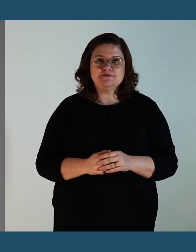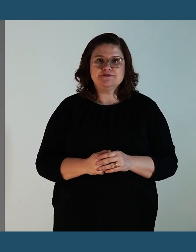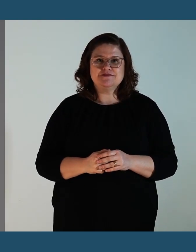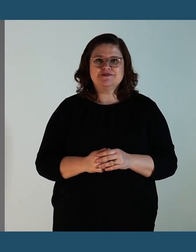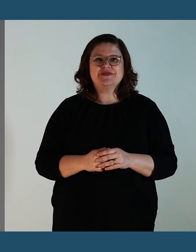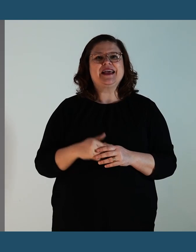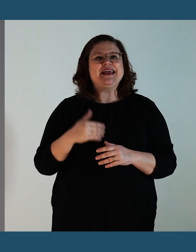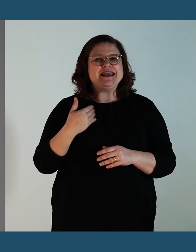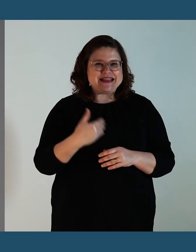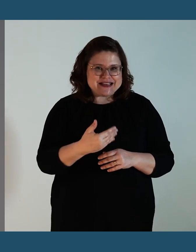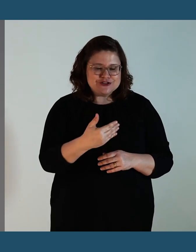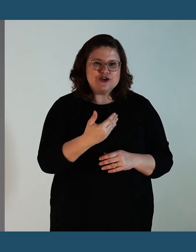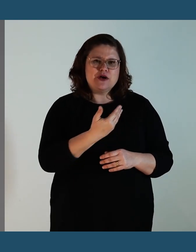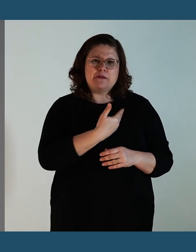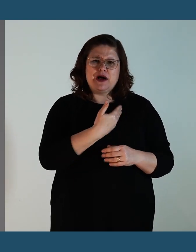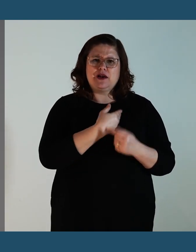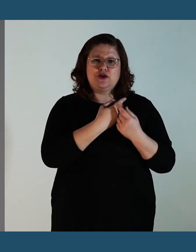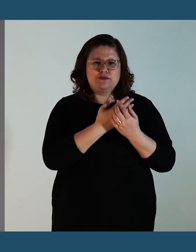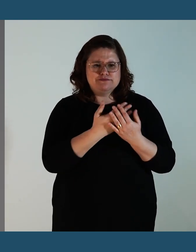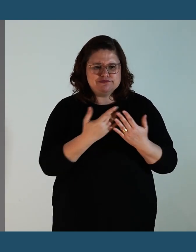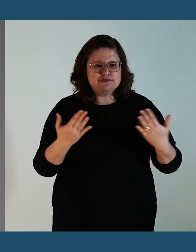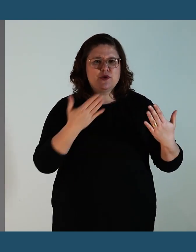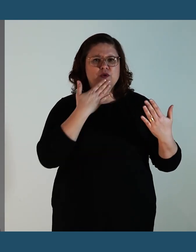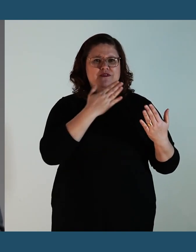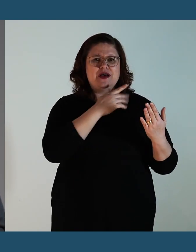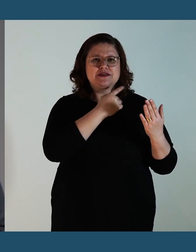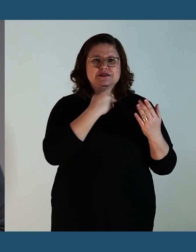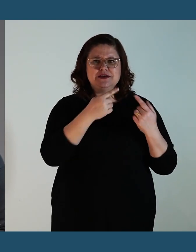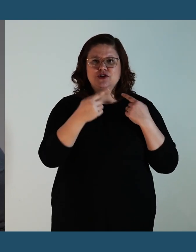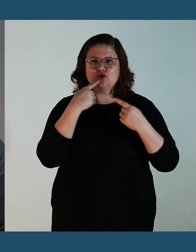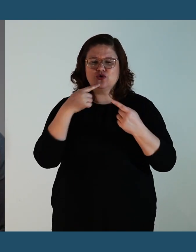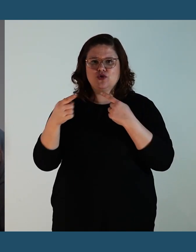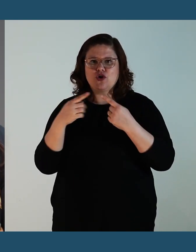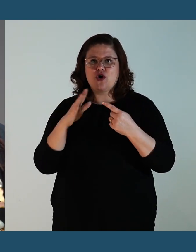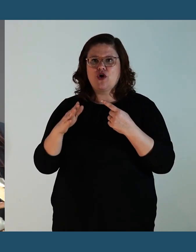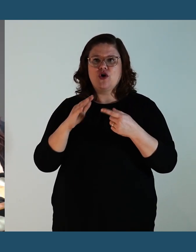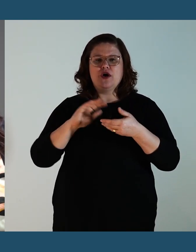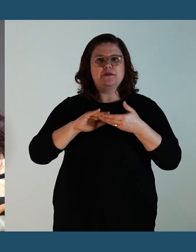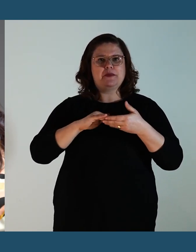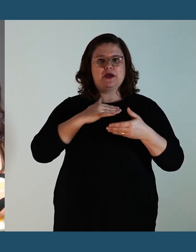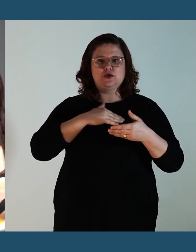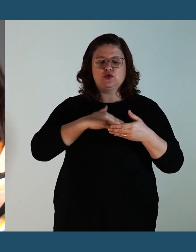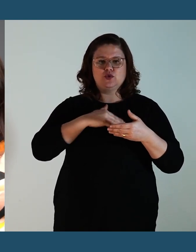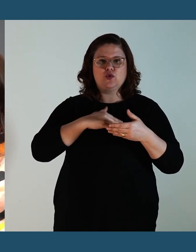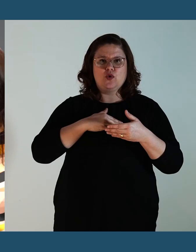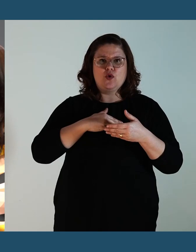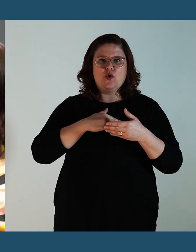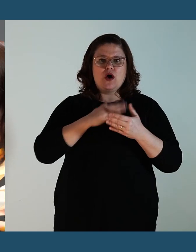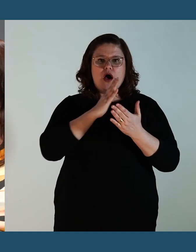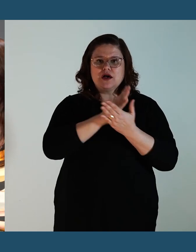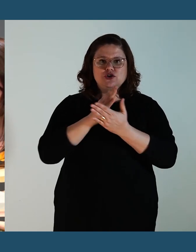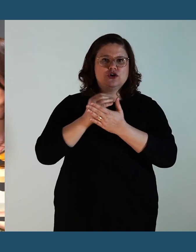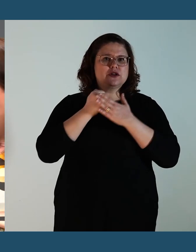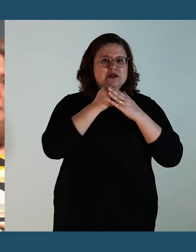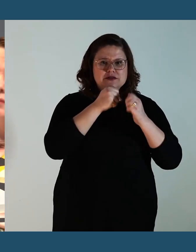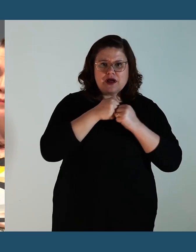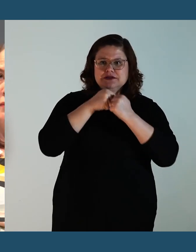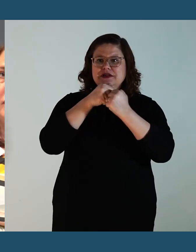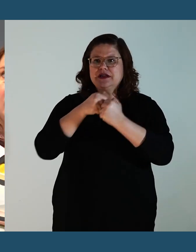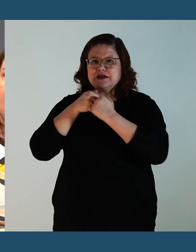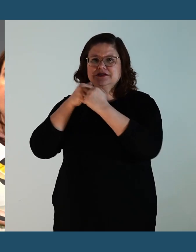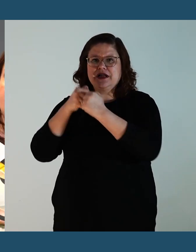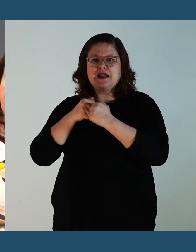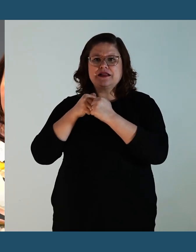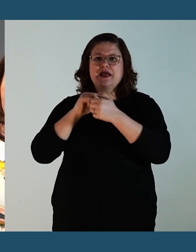Kiitoksia. Se on sanottu tosi monia hyviä asioita. Ehkä se on juuri se ehkä tunne, kun taistelee näitä, kaikkia näitä asioita, että ei koskaan ihan